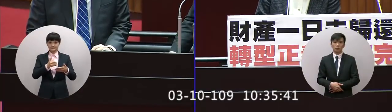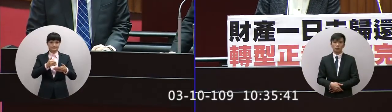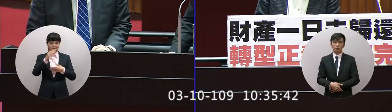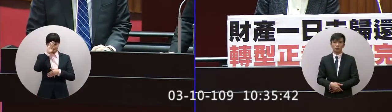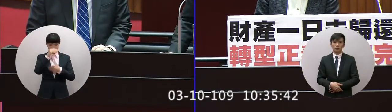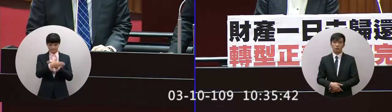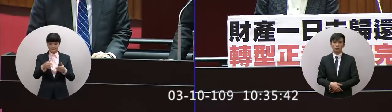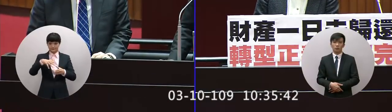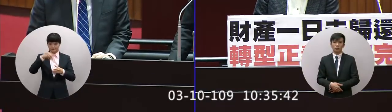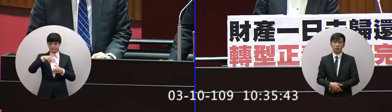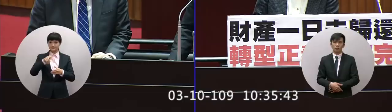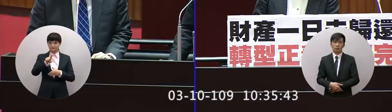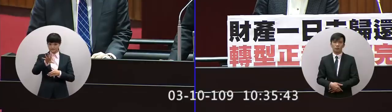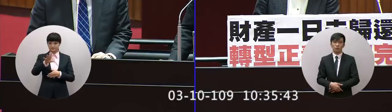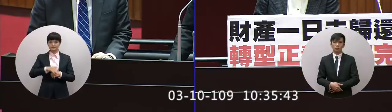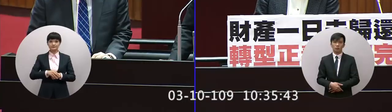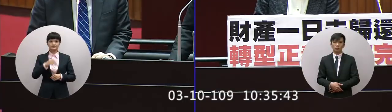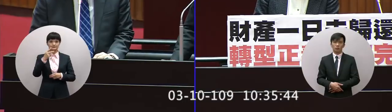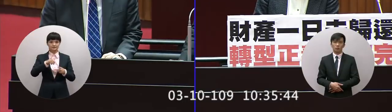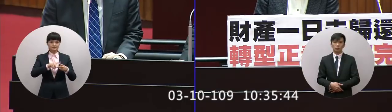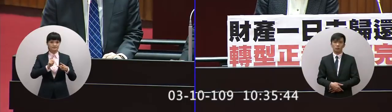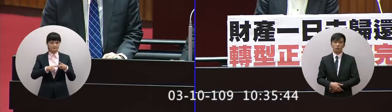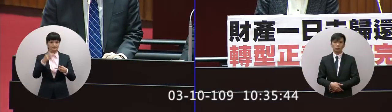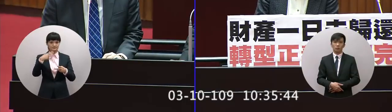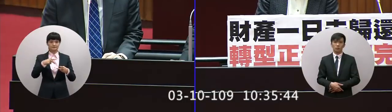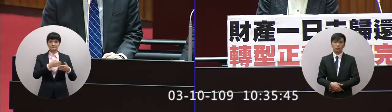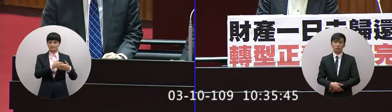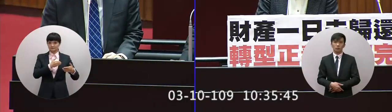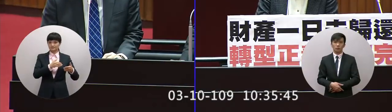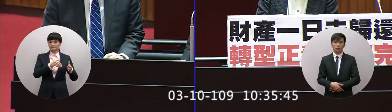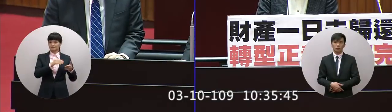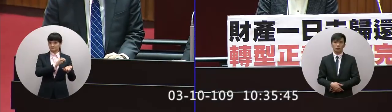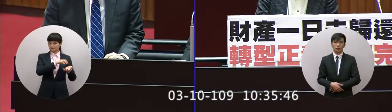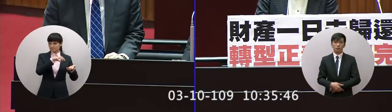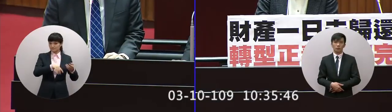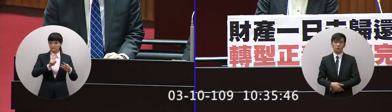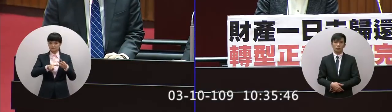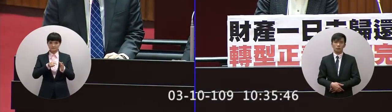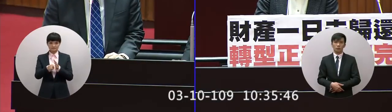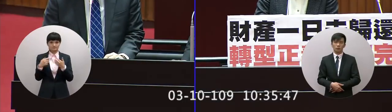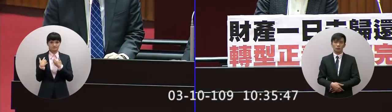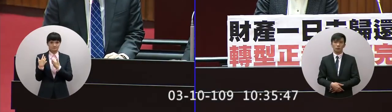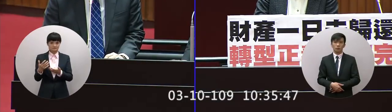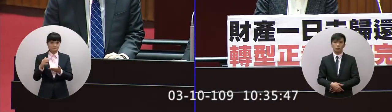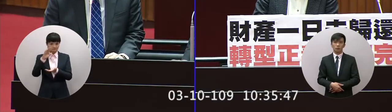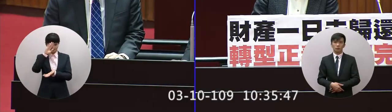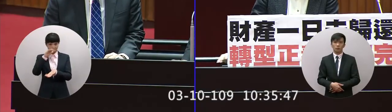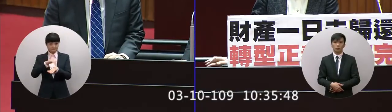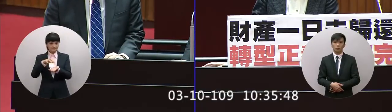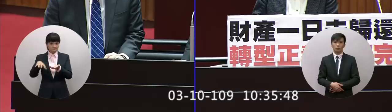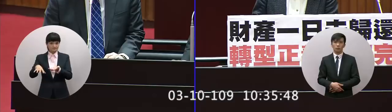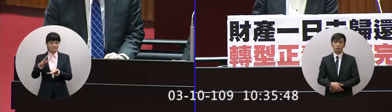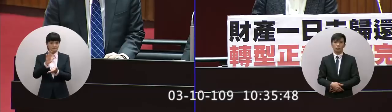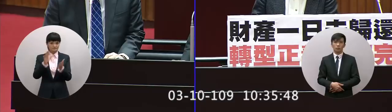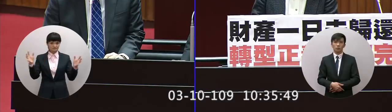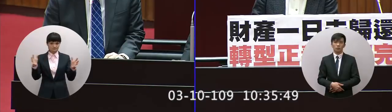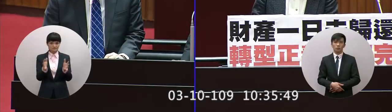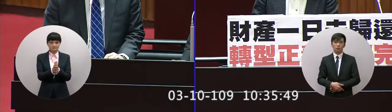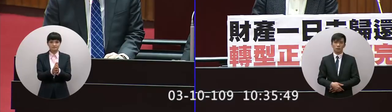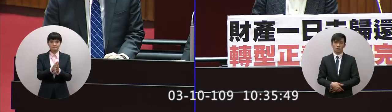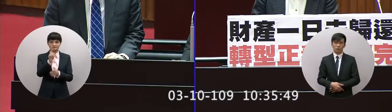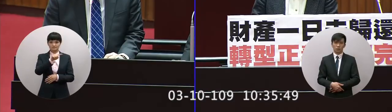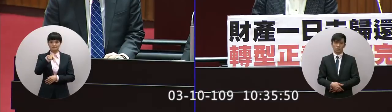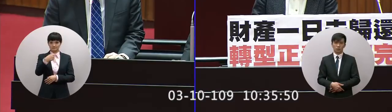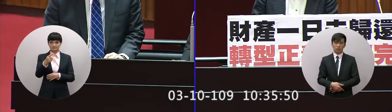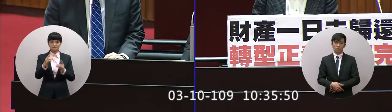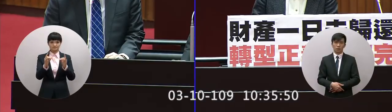加上我们所有的区域的一些隔离医院、专责医院，目前的负压隔离病房总数可以到1100床，